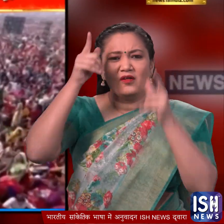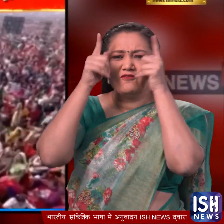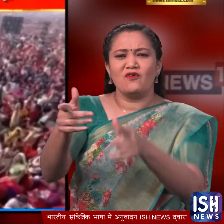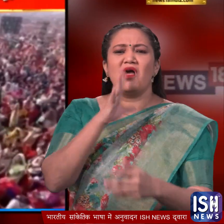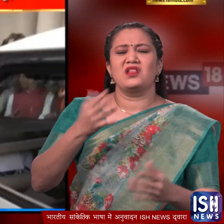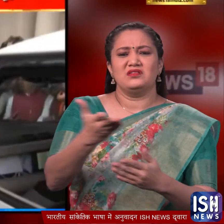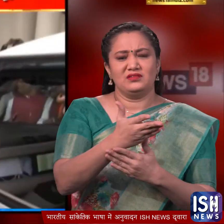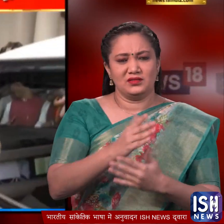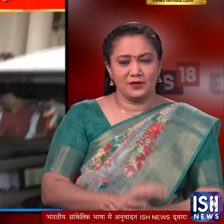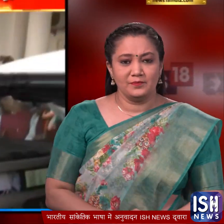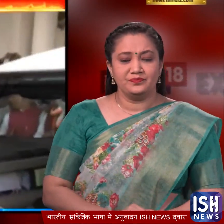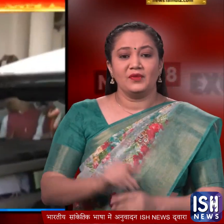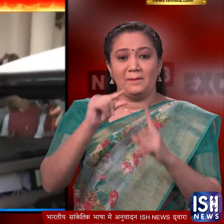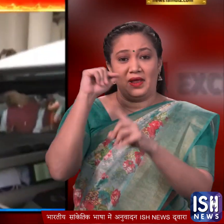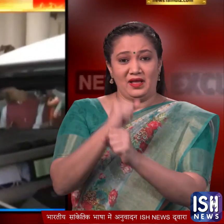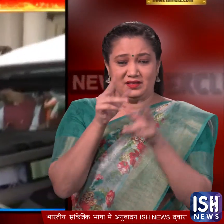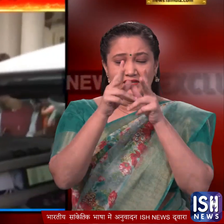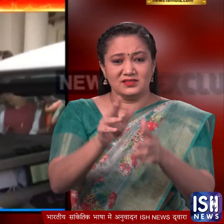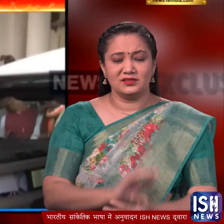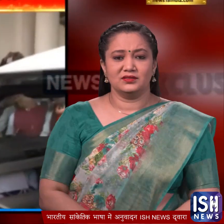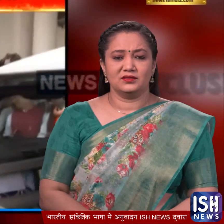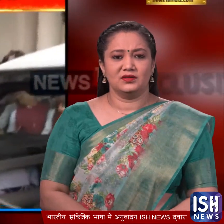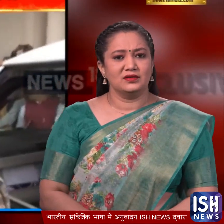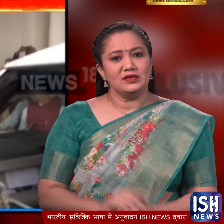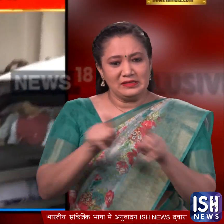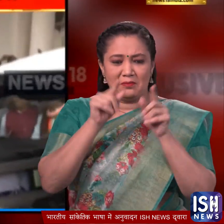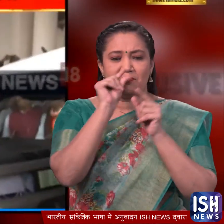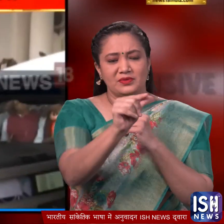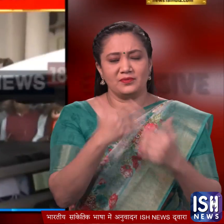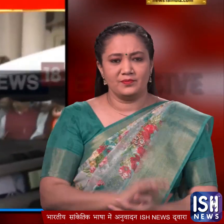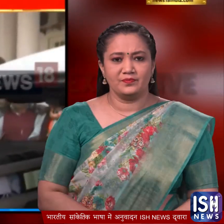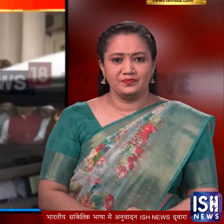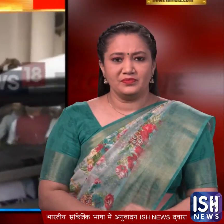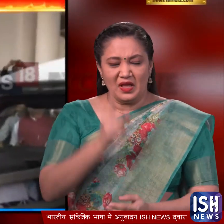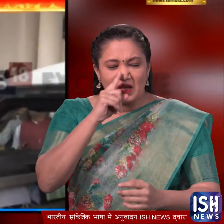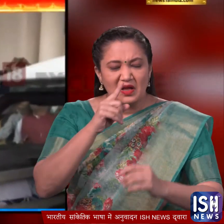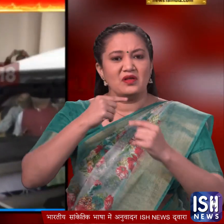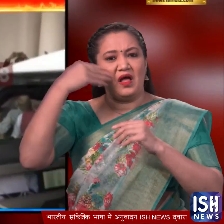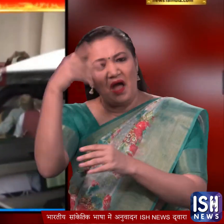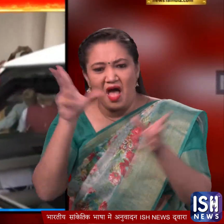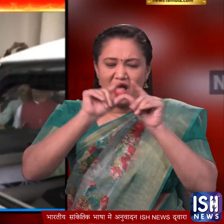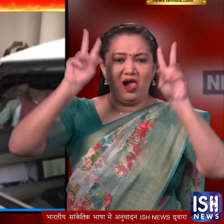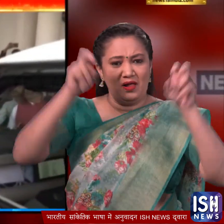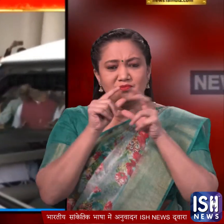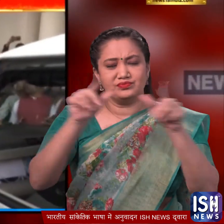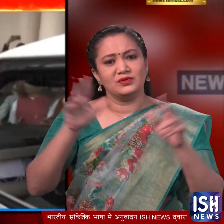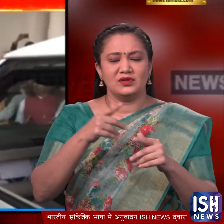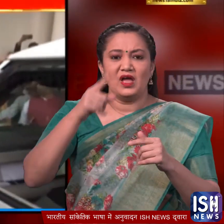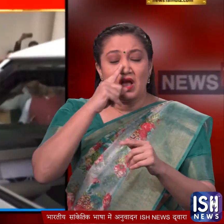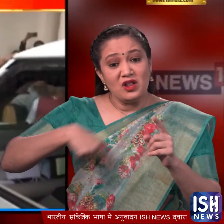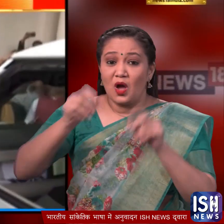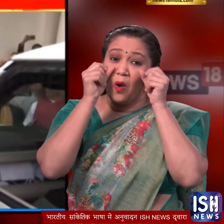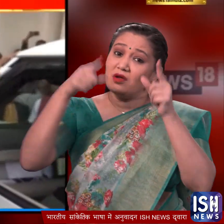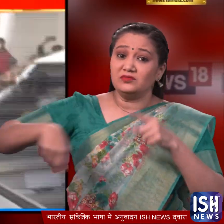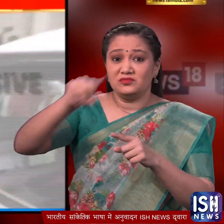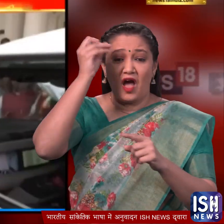साथ छलावा बताया और पार्टी महासचिव प्रियंका गांधी ने इस पर तंज कसने में भी देर नहीं की। लड़की वो लड़ सकती हूँ का नारा दिया, महिला उठ